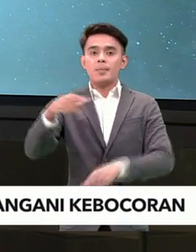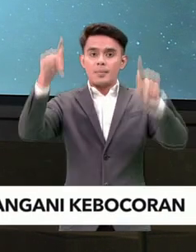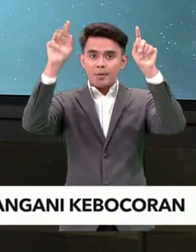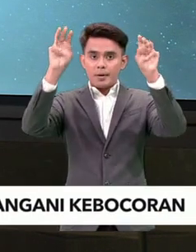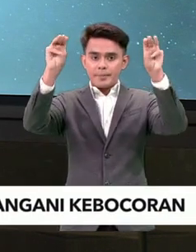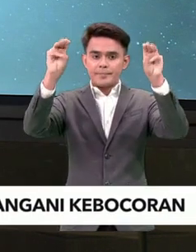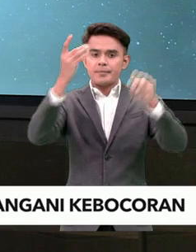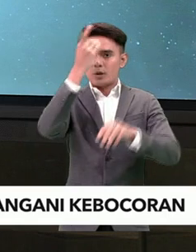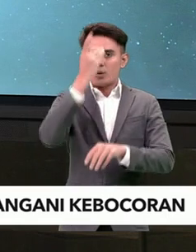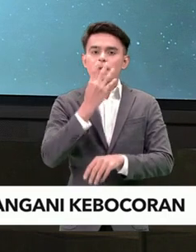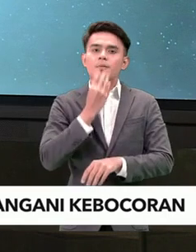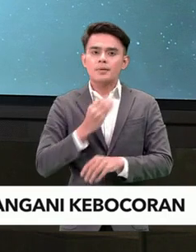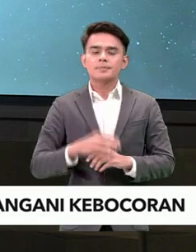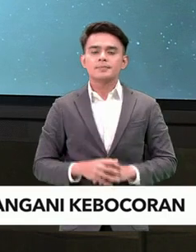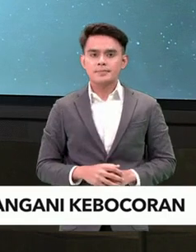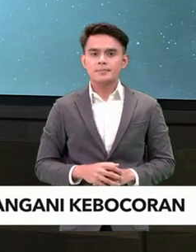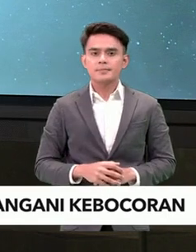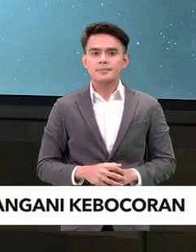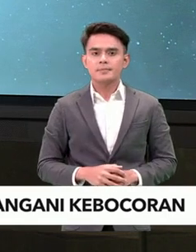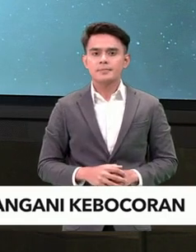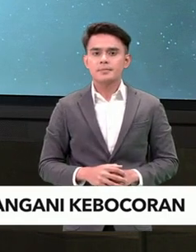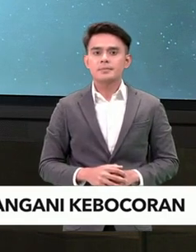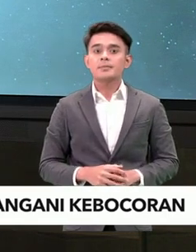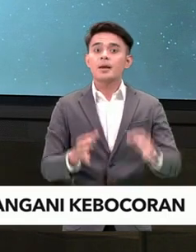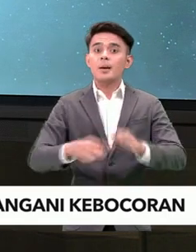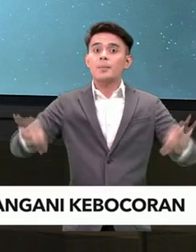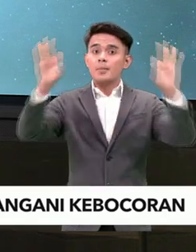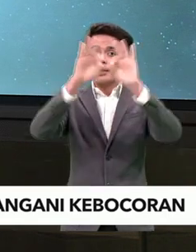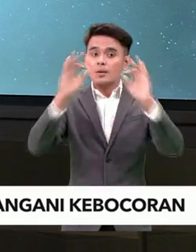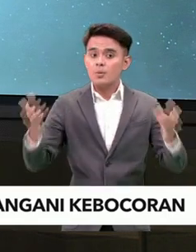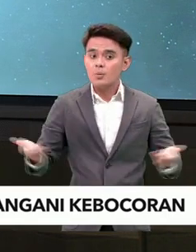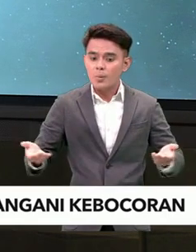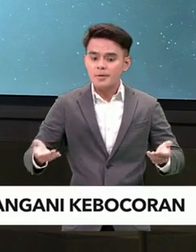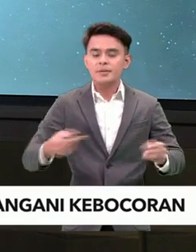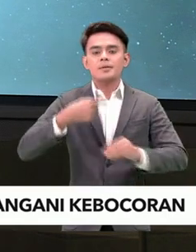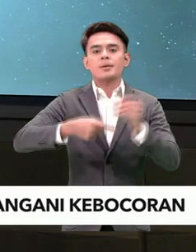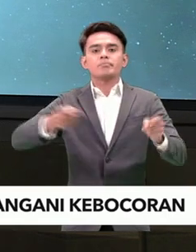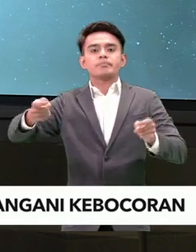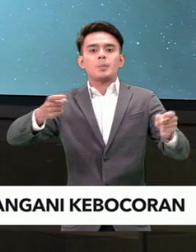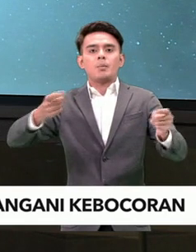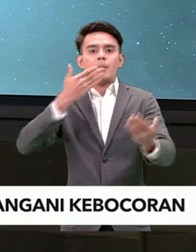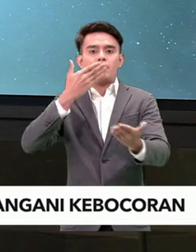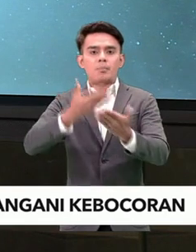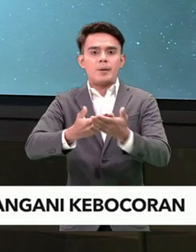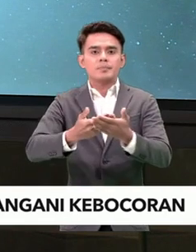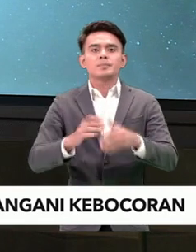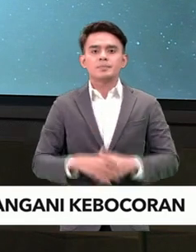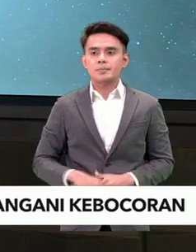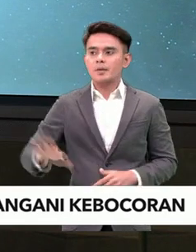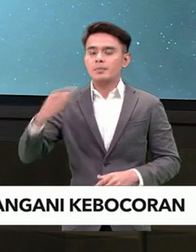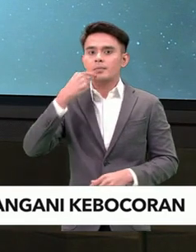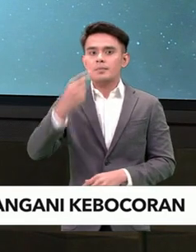Anwar Ibrahim. Sebaliknya, beliau berkata yang paling penting ialah tadbir urus yang baik. Ketika berucap